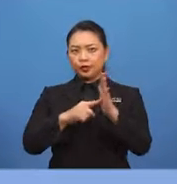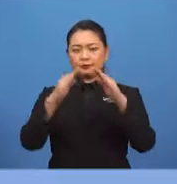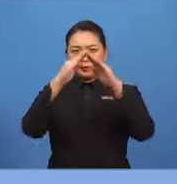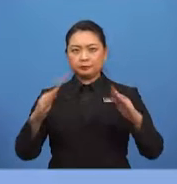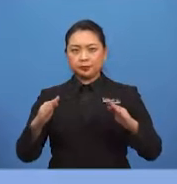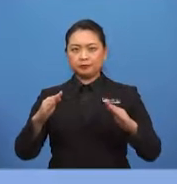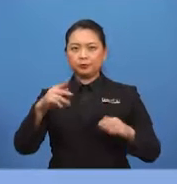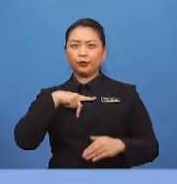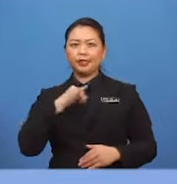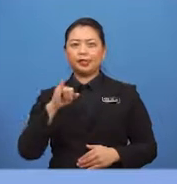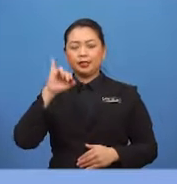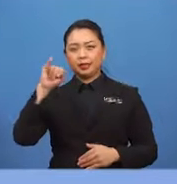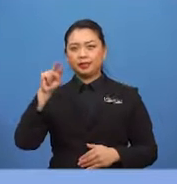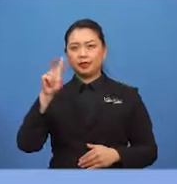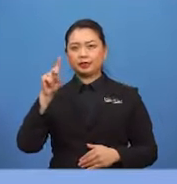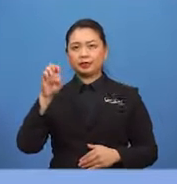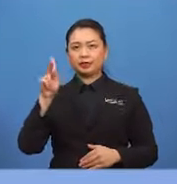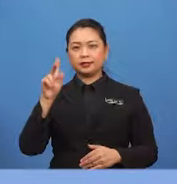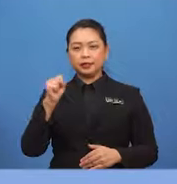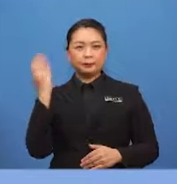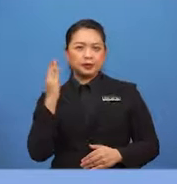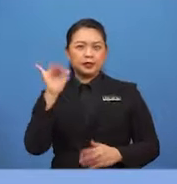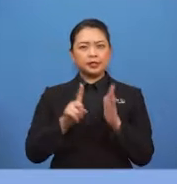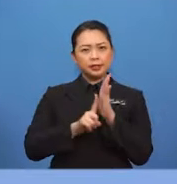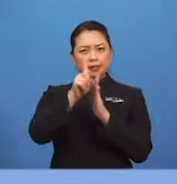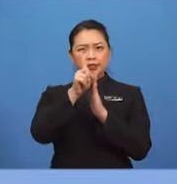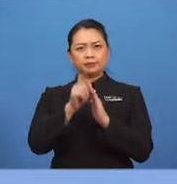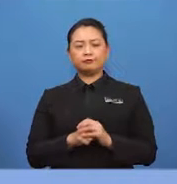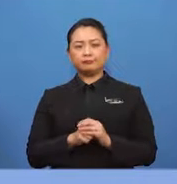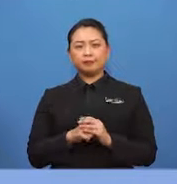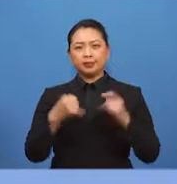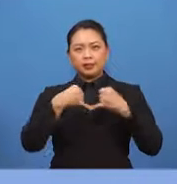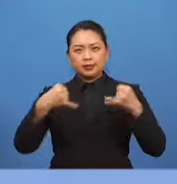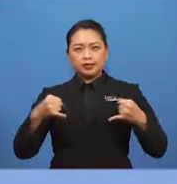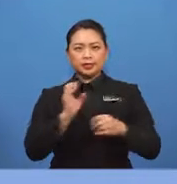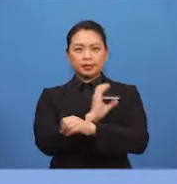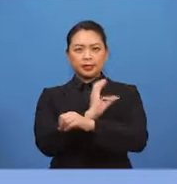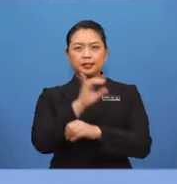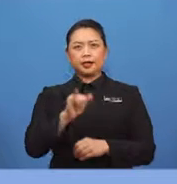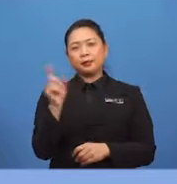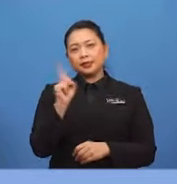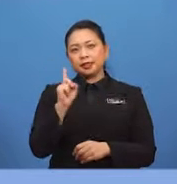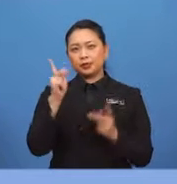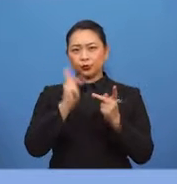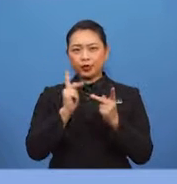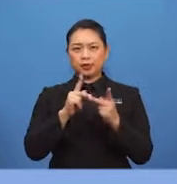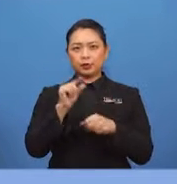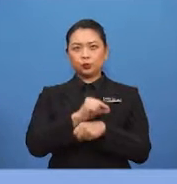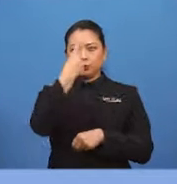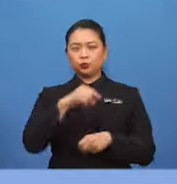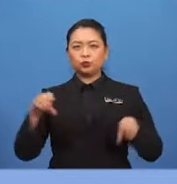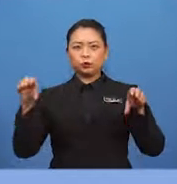menunjukkan prisma mempunyai indeks biasan yang tinggi. Jenis kaca yang manakah